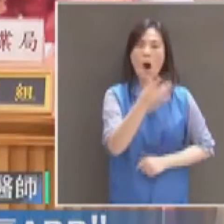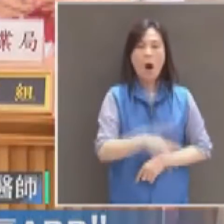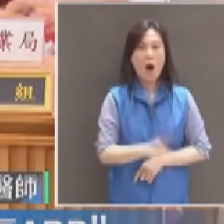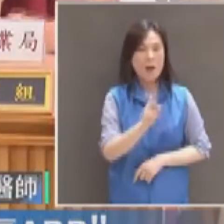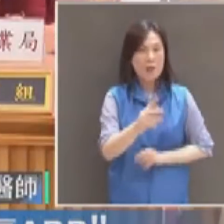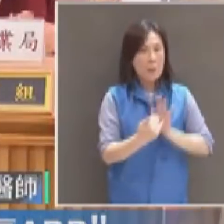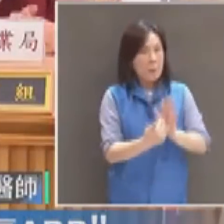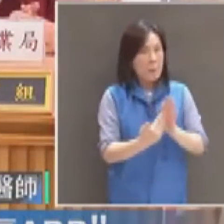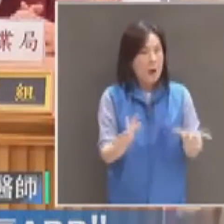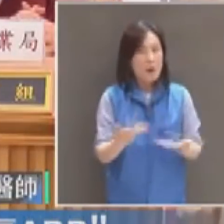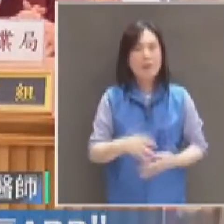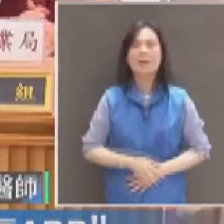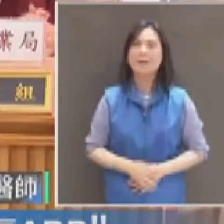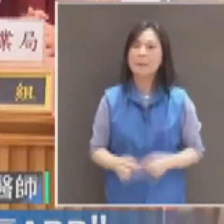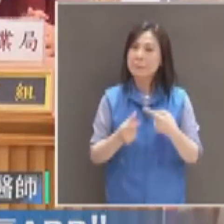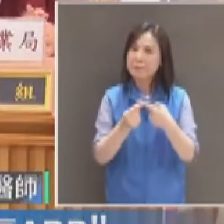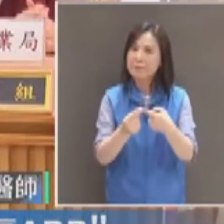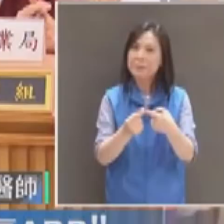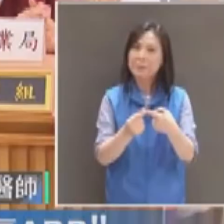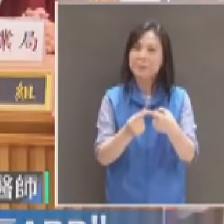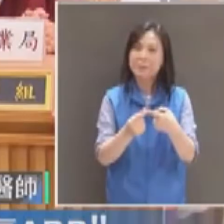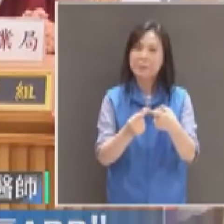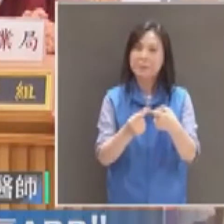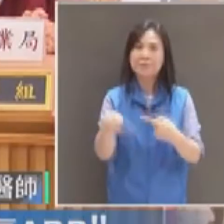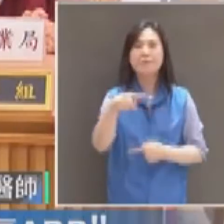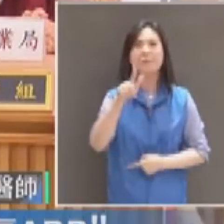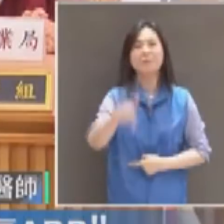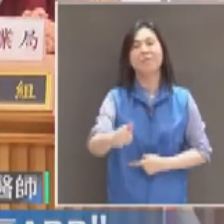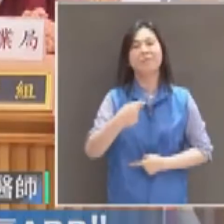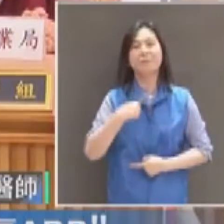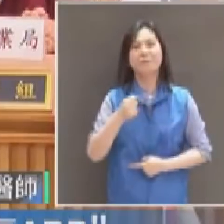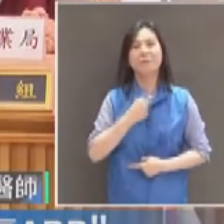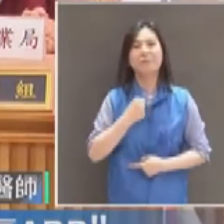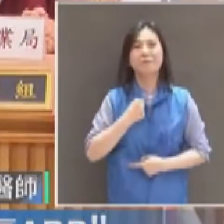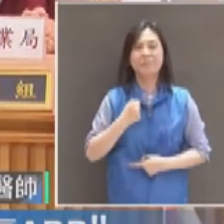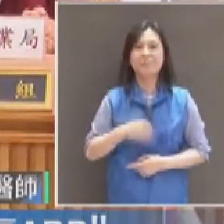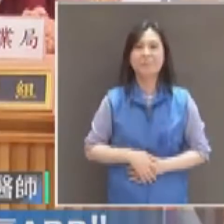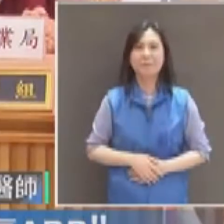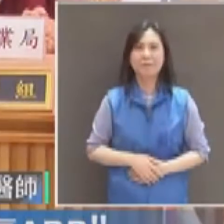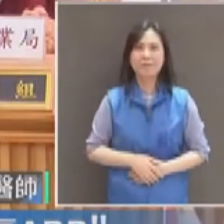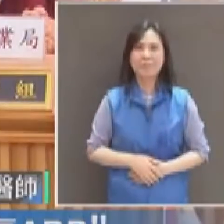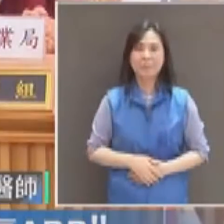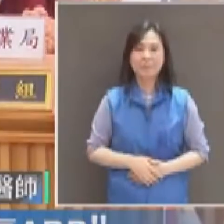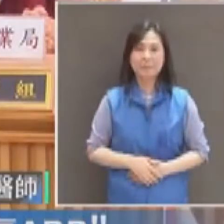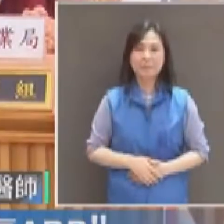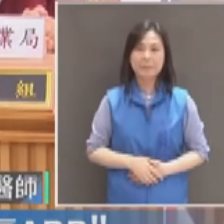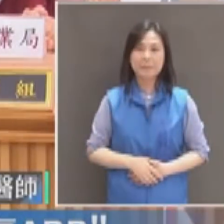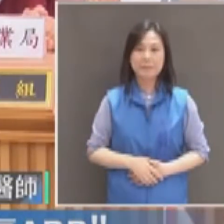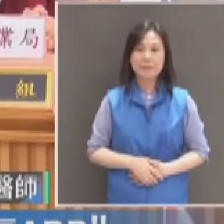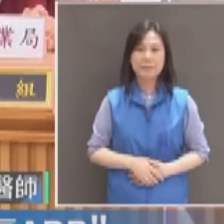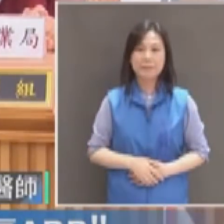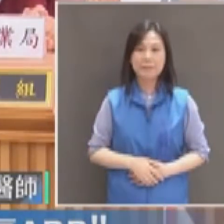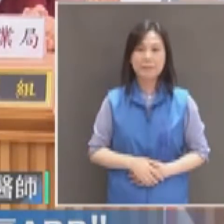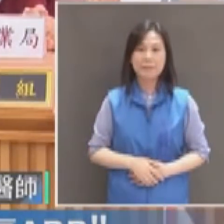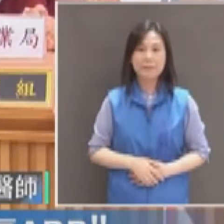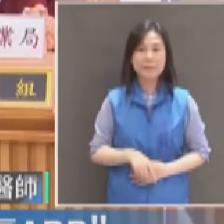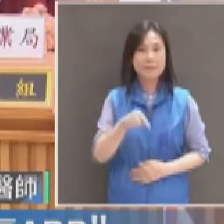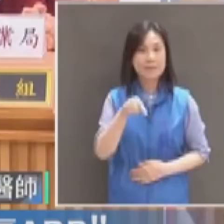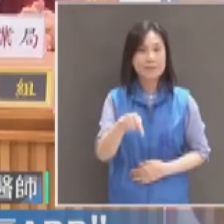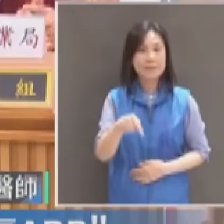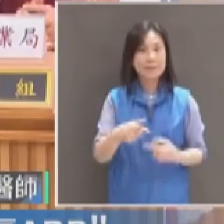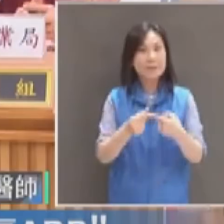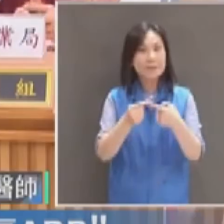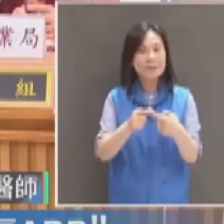凶。那第一招就是我们很熟悉的防疫基本功，请看下一张。那这一张就是